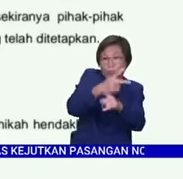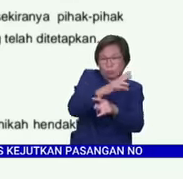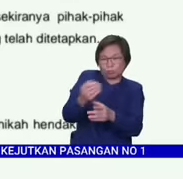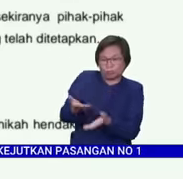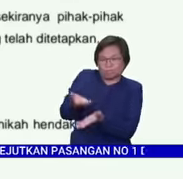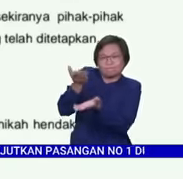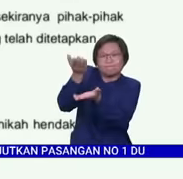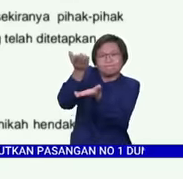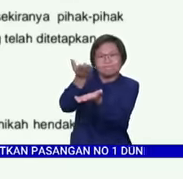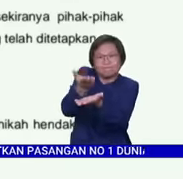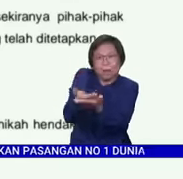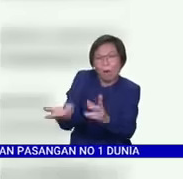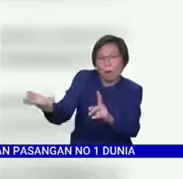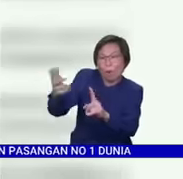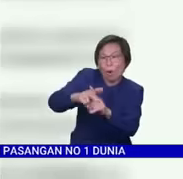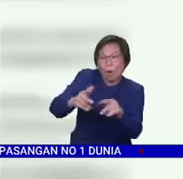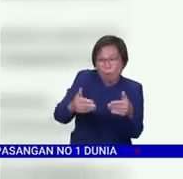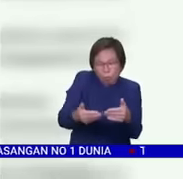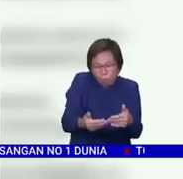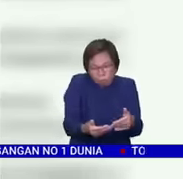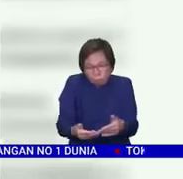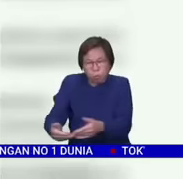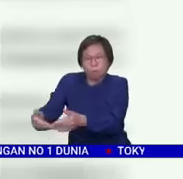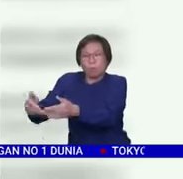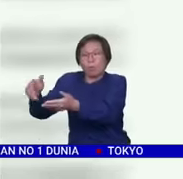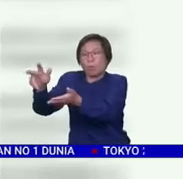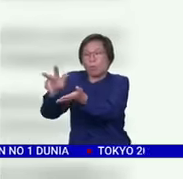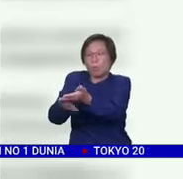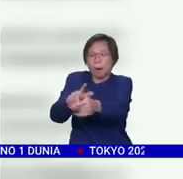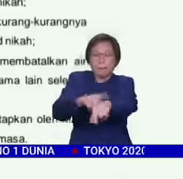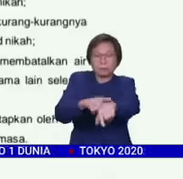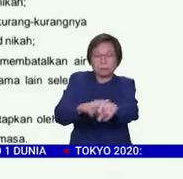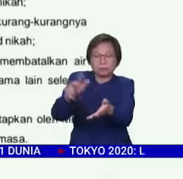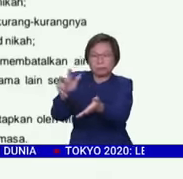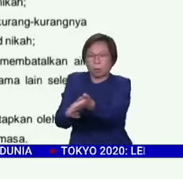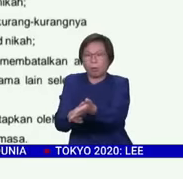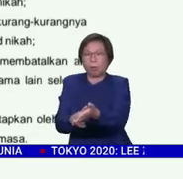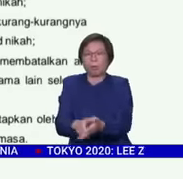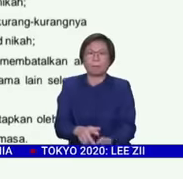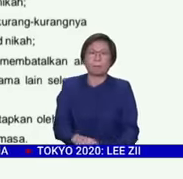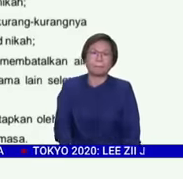mengemukakan semula permohonan penyambungan tempo sah berkenaan